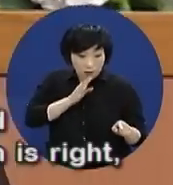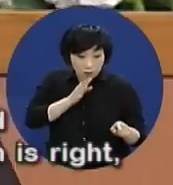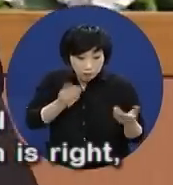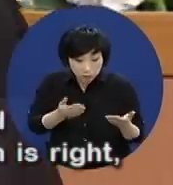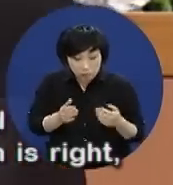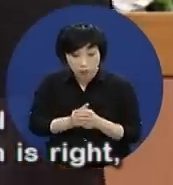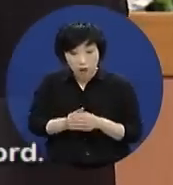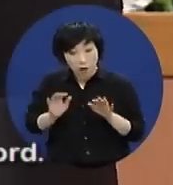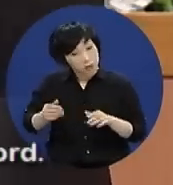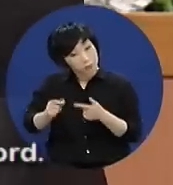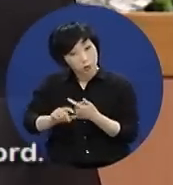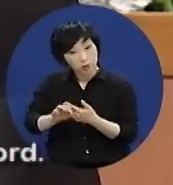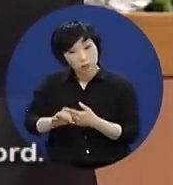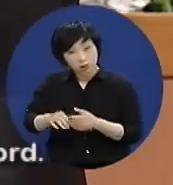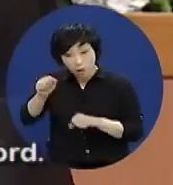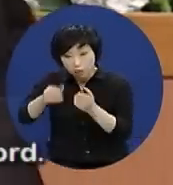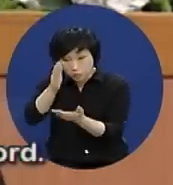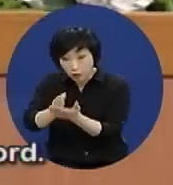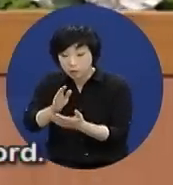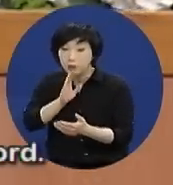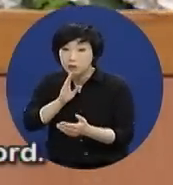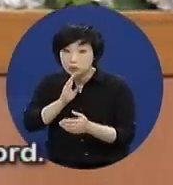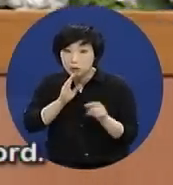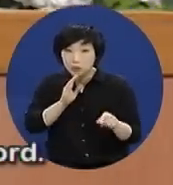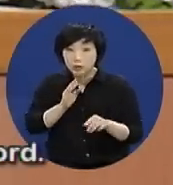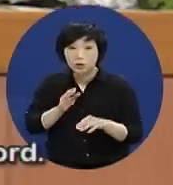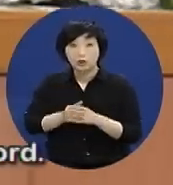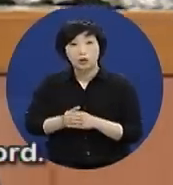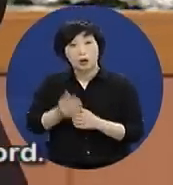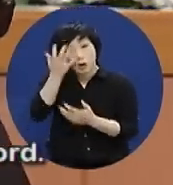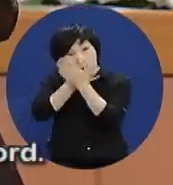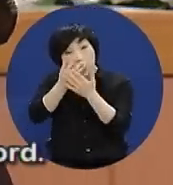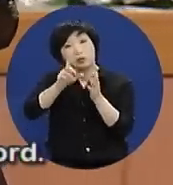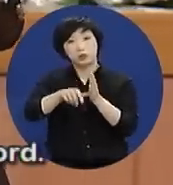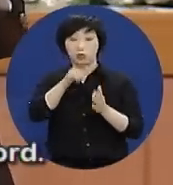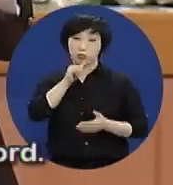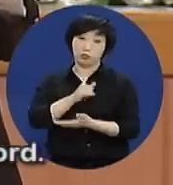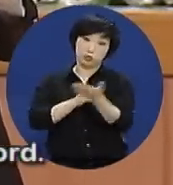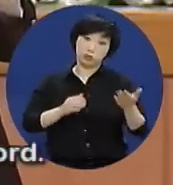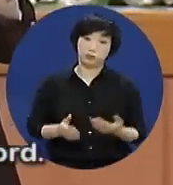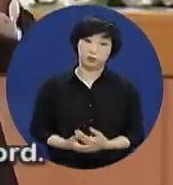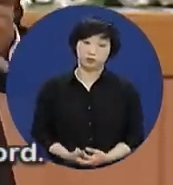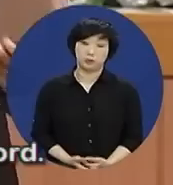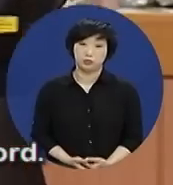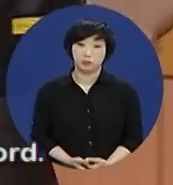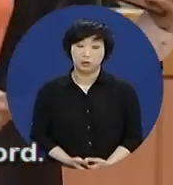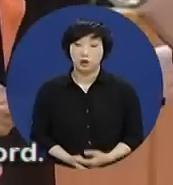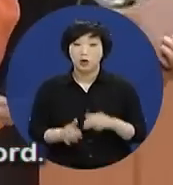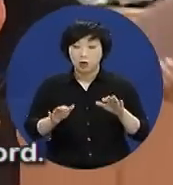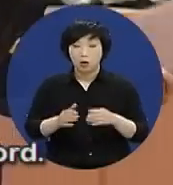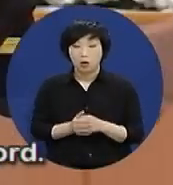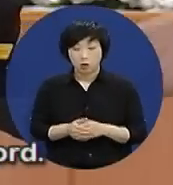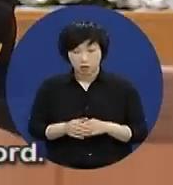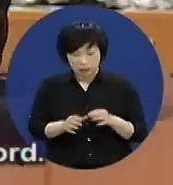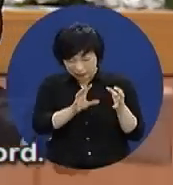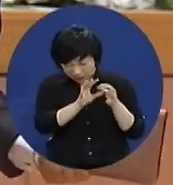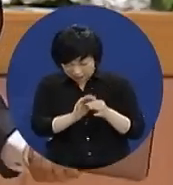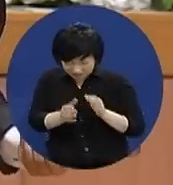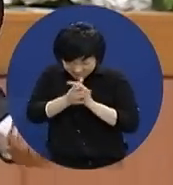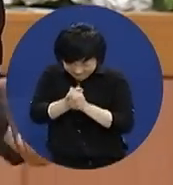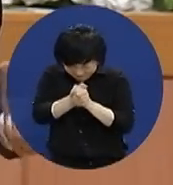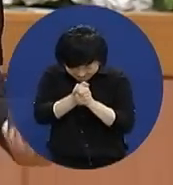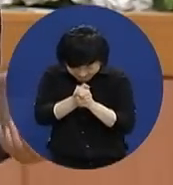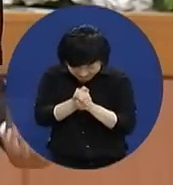正しいのかやらないのが正しいのか相手のことが判断がつかない時がありますひたすら祈り